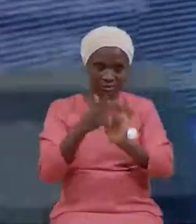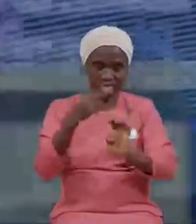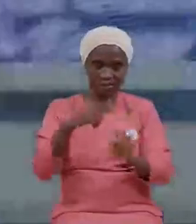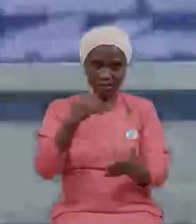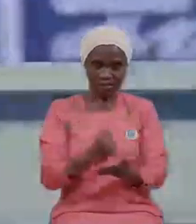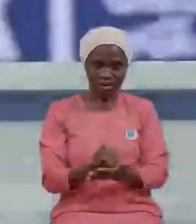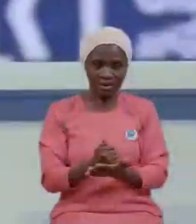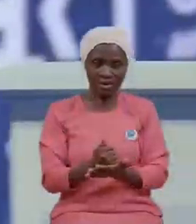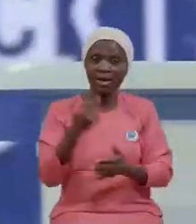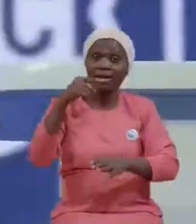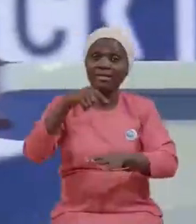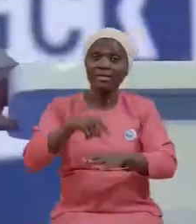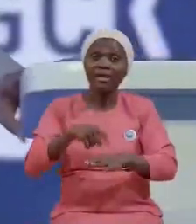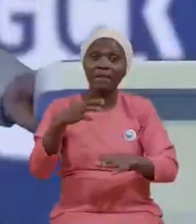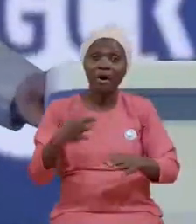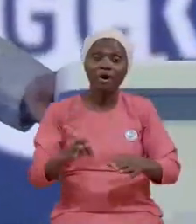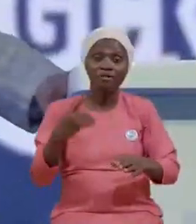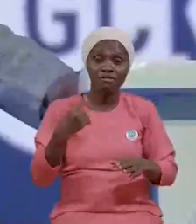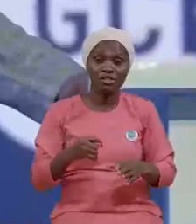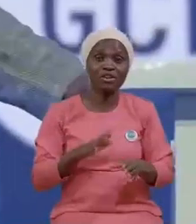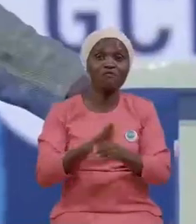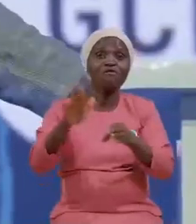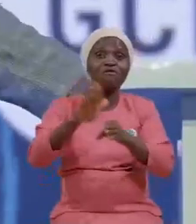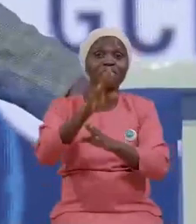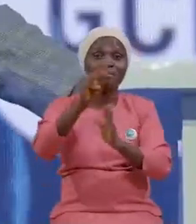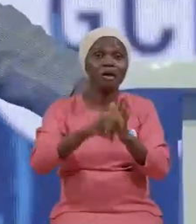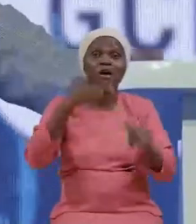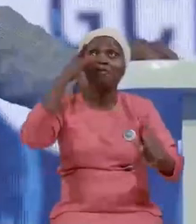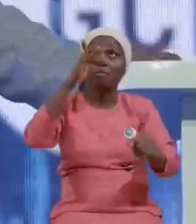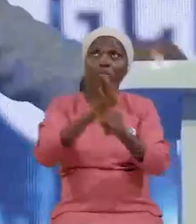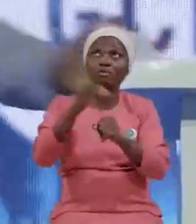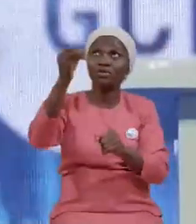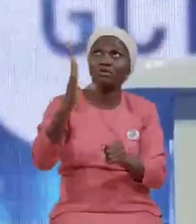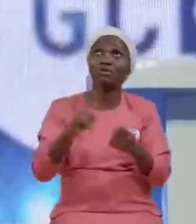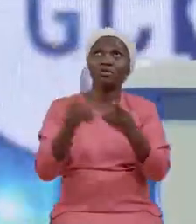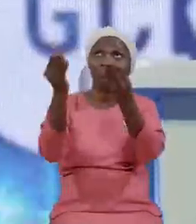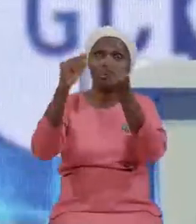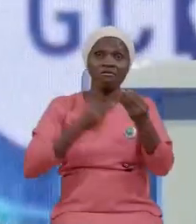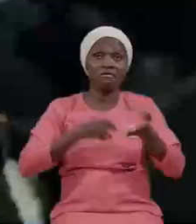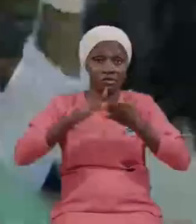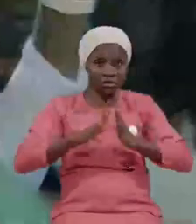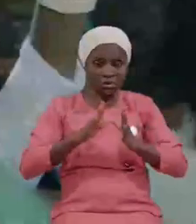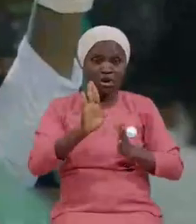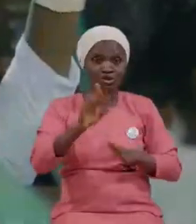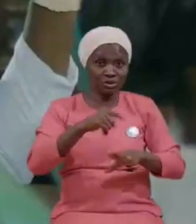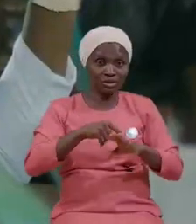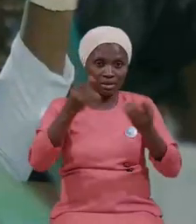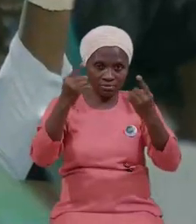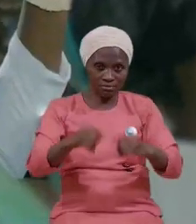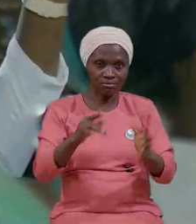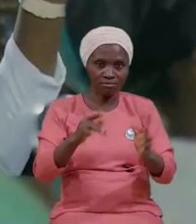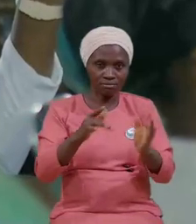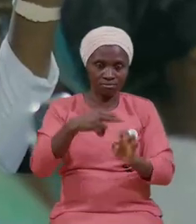Le moment de temps, de l'accomplissement de Dieu pour nous donner la paix, ce moment est venu.